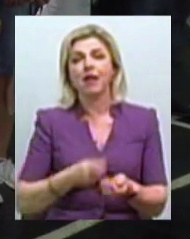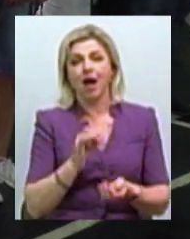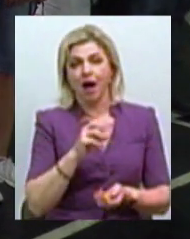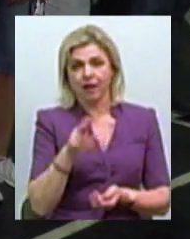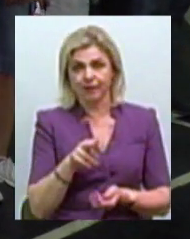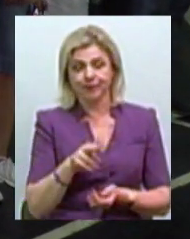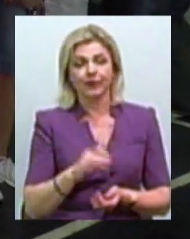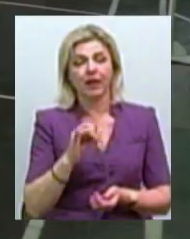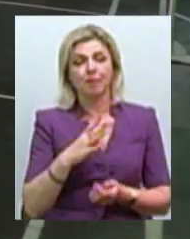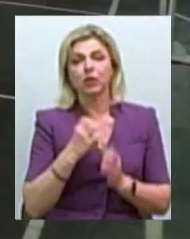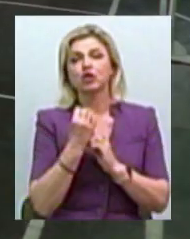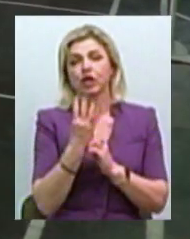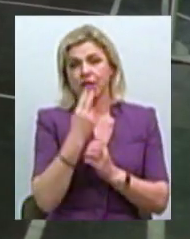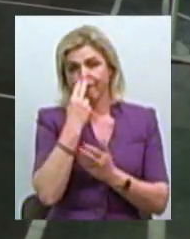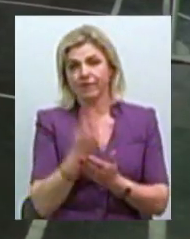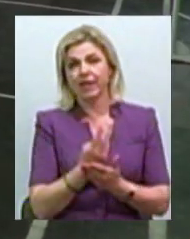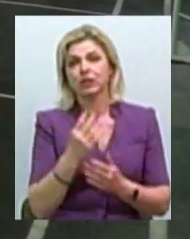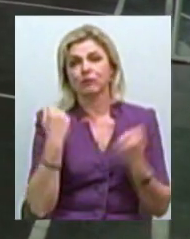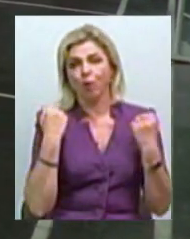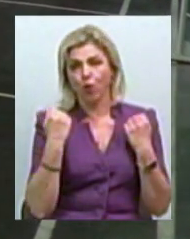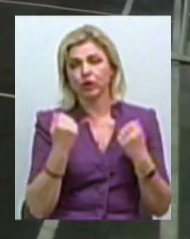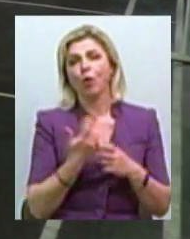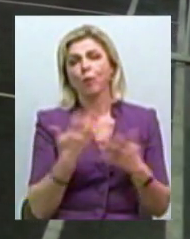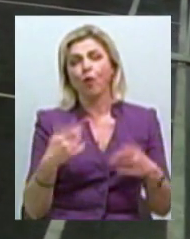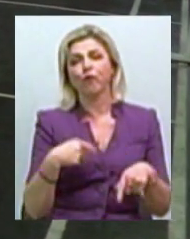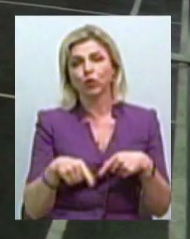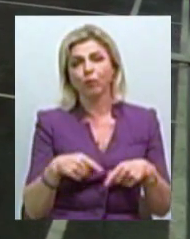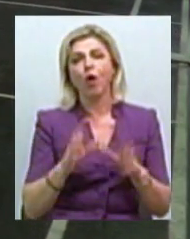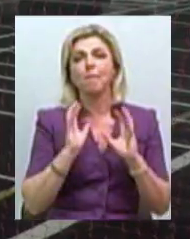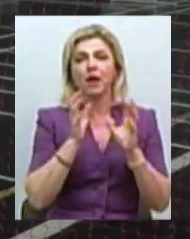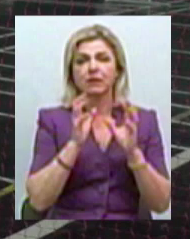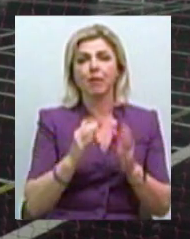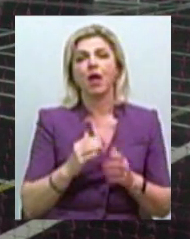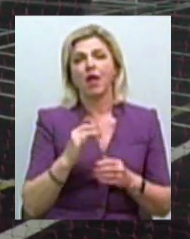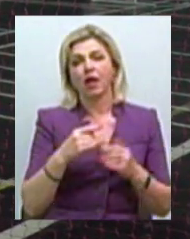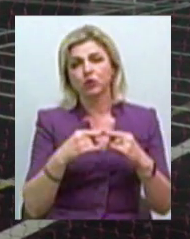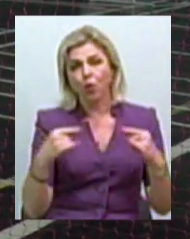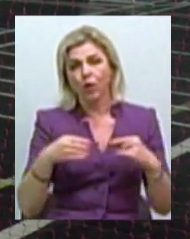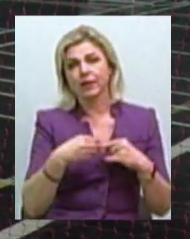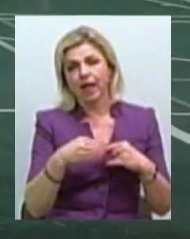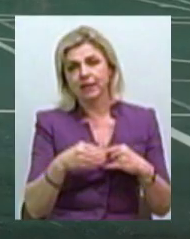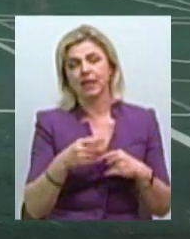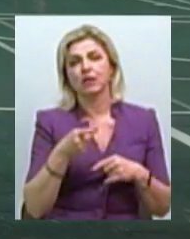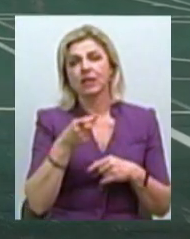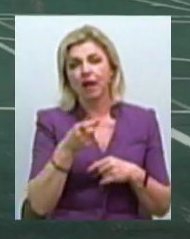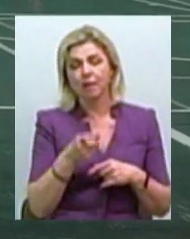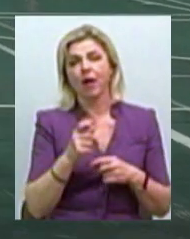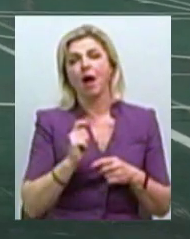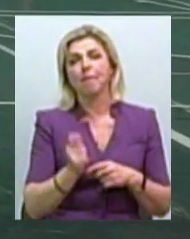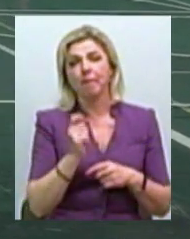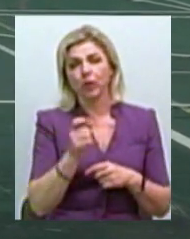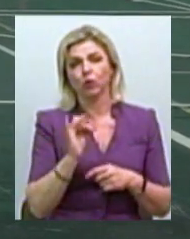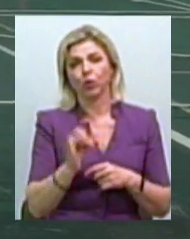представлено 14 видів спорту, переважно олімпійські. Футбол, баскетбол, великий та настільний теніс, кульова стрільба, бадмінтон, пляжний